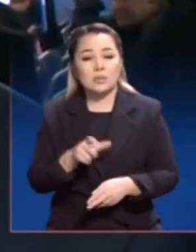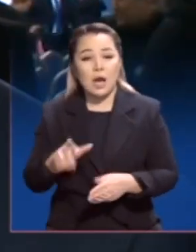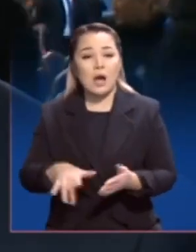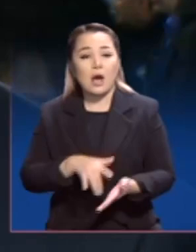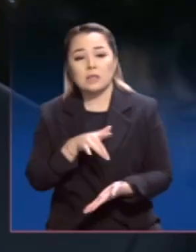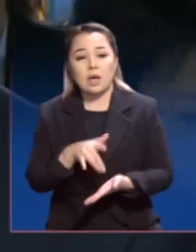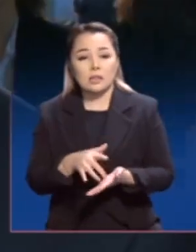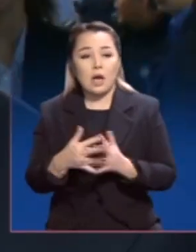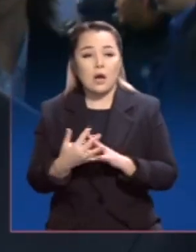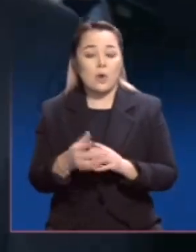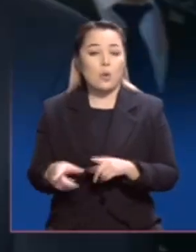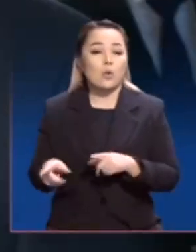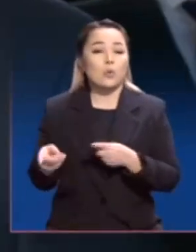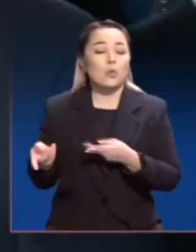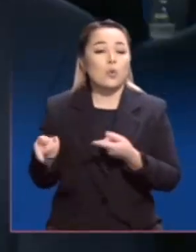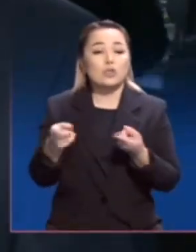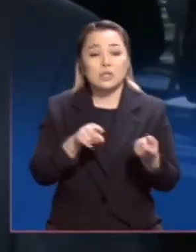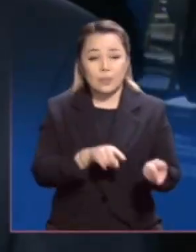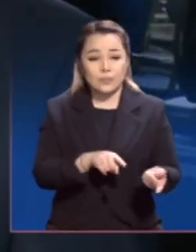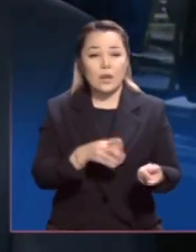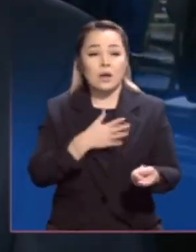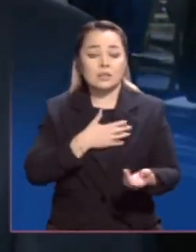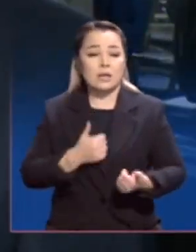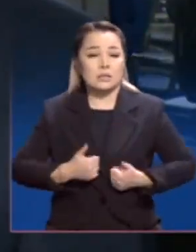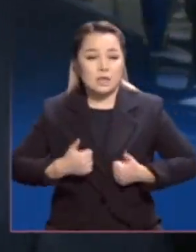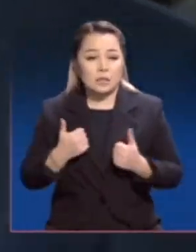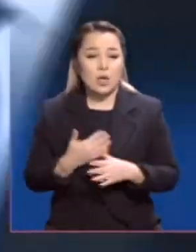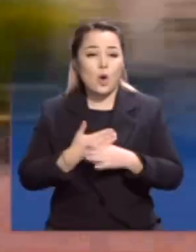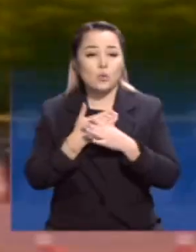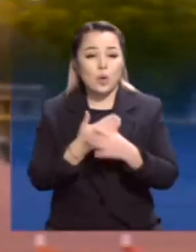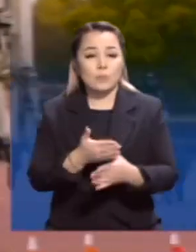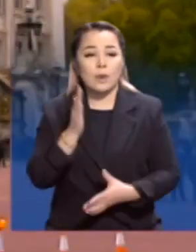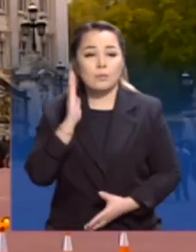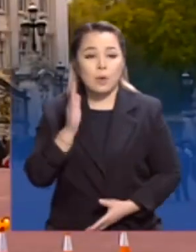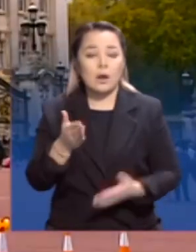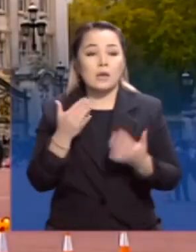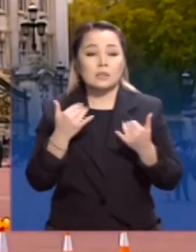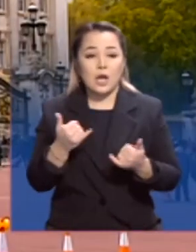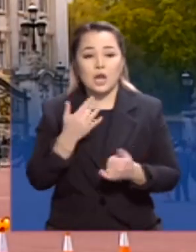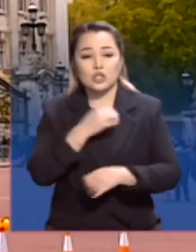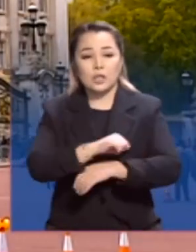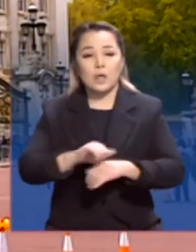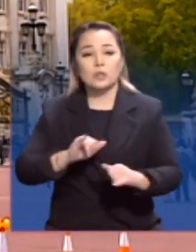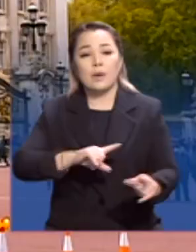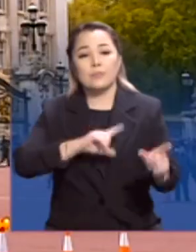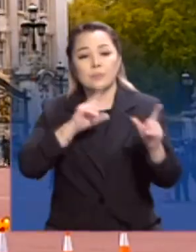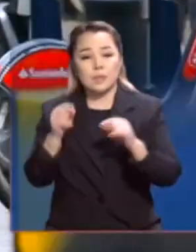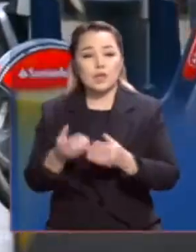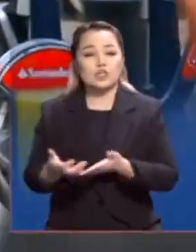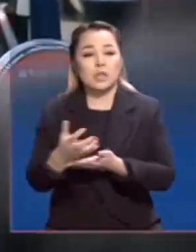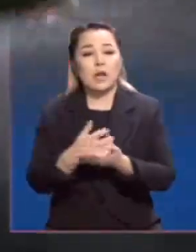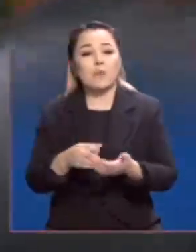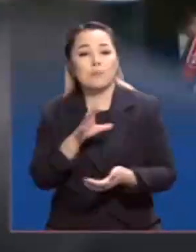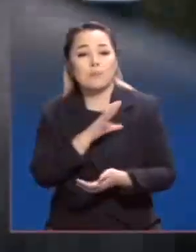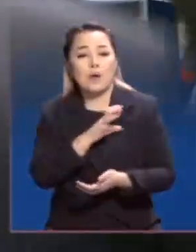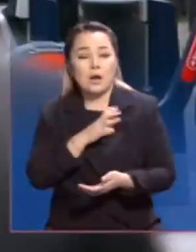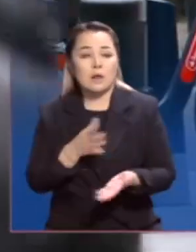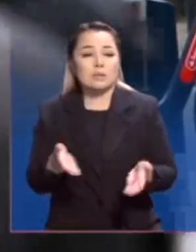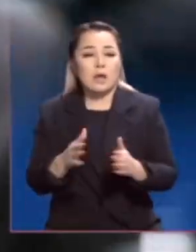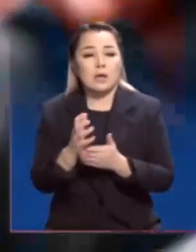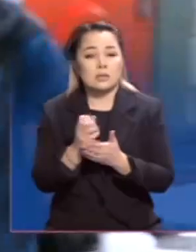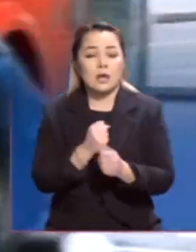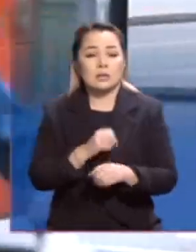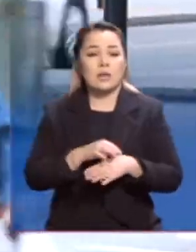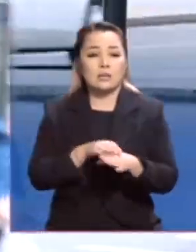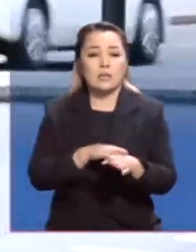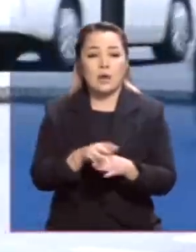қаладан ауылға көшсе, біз қолдан келгенше оларға көмектесеміз. Бұдан былай шетел асып тіпті жиған байлығын өзге елде сақтайтындарға да